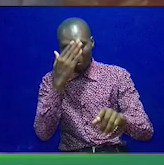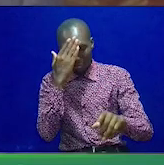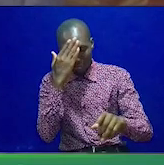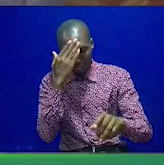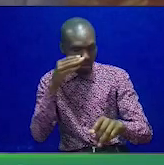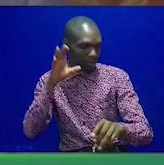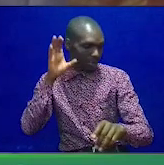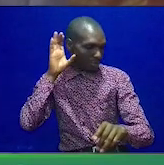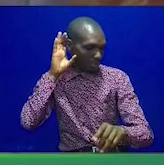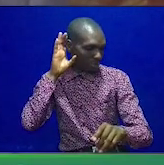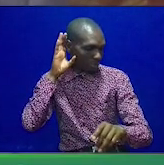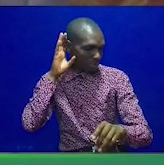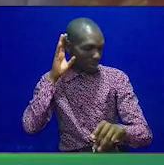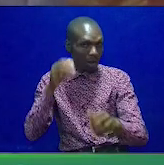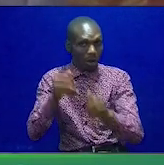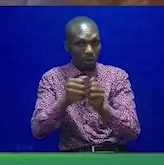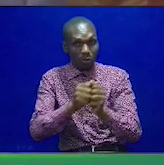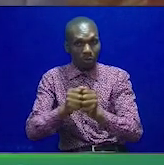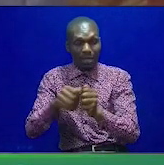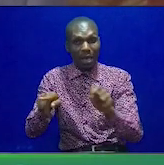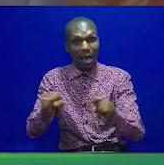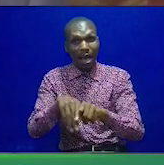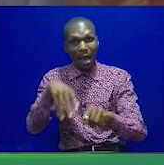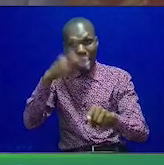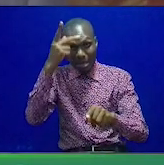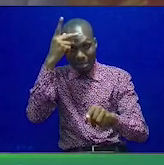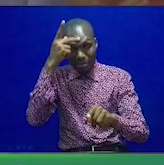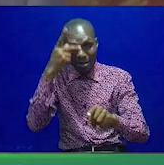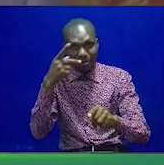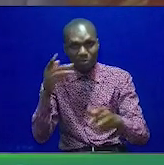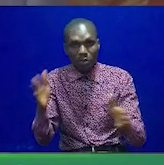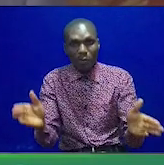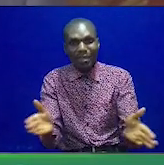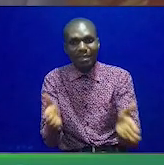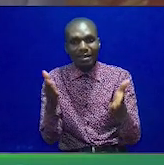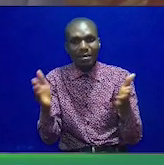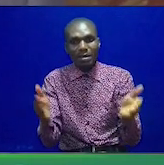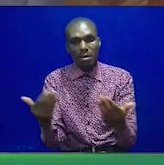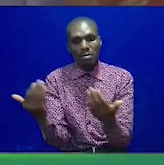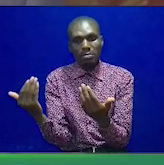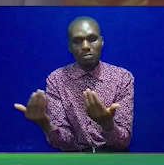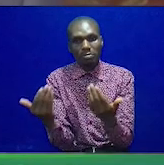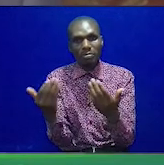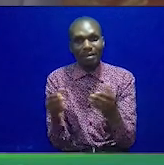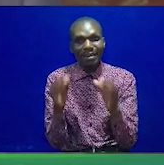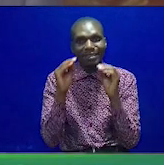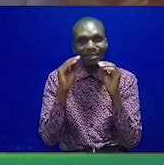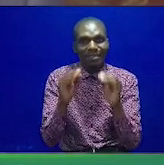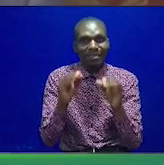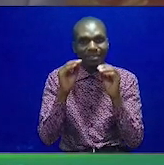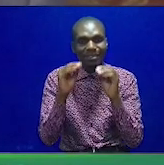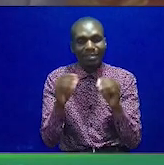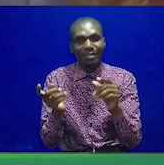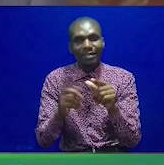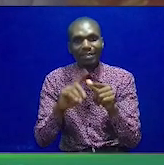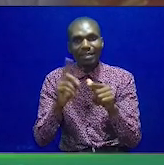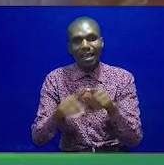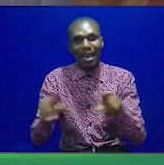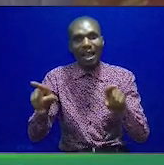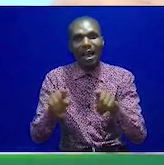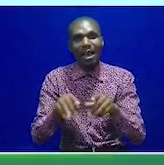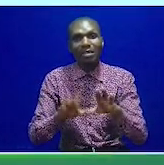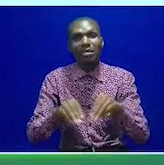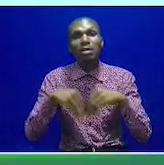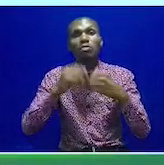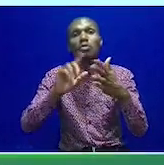na bible tuensi tuasukuma bana asokuba semia na asokuba kuba ukuba ike